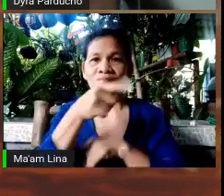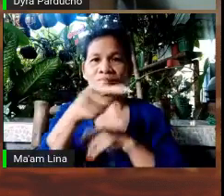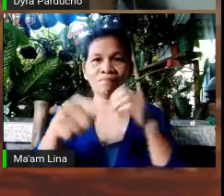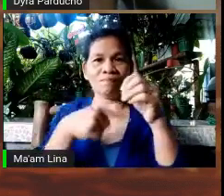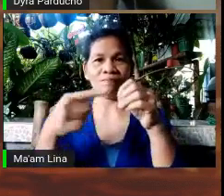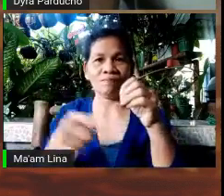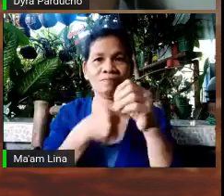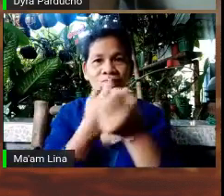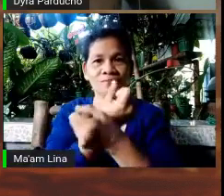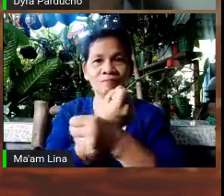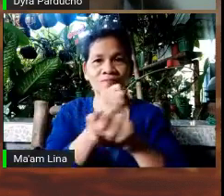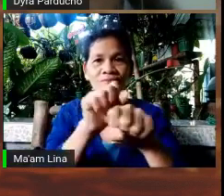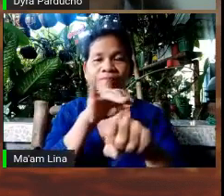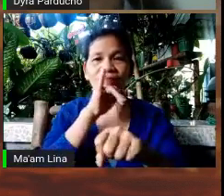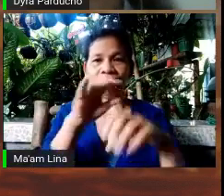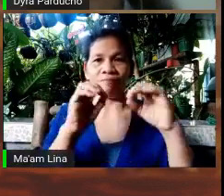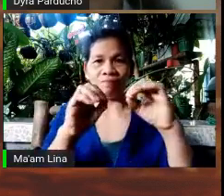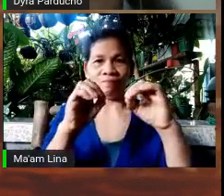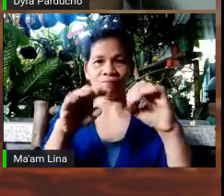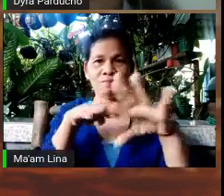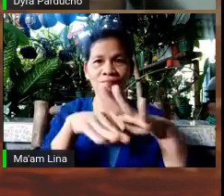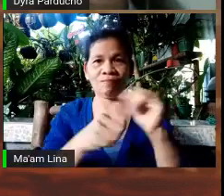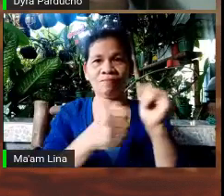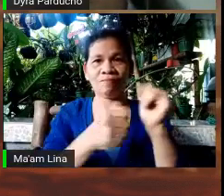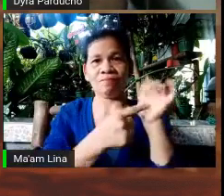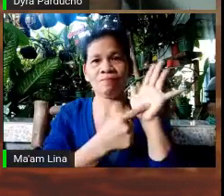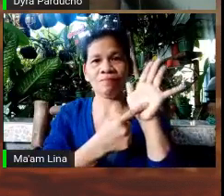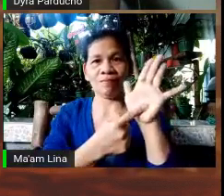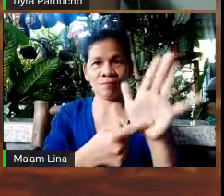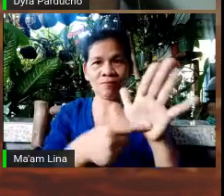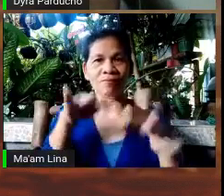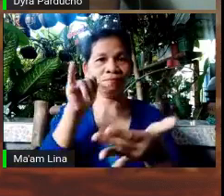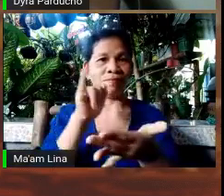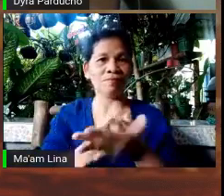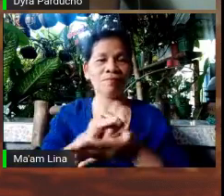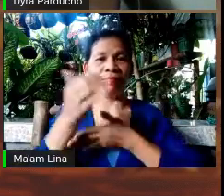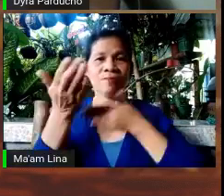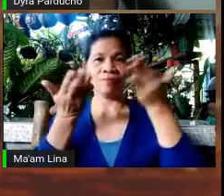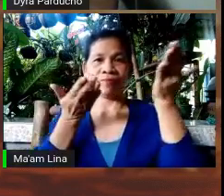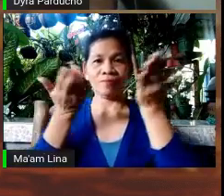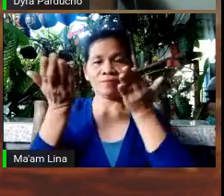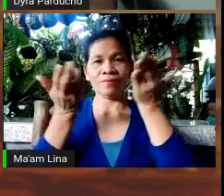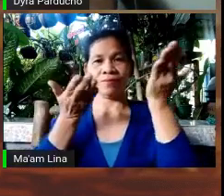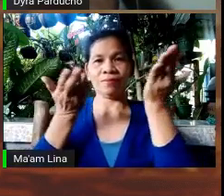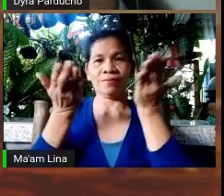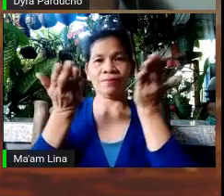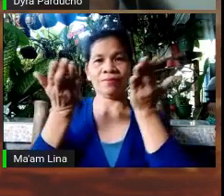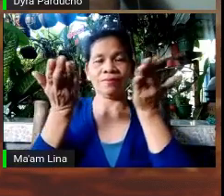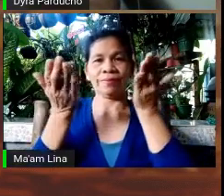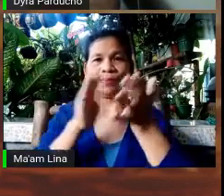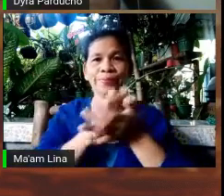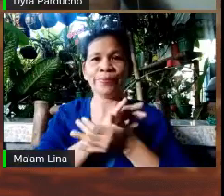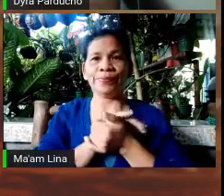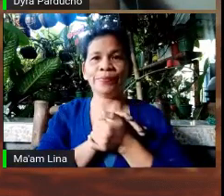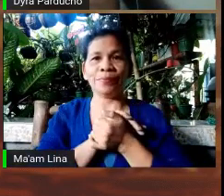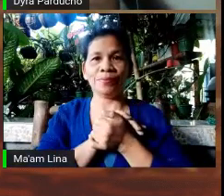sa pagtubos ay tinuro sa sumasagisag na paglilingkod. Sige po.